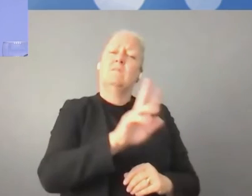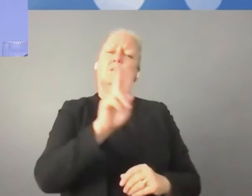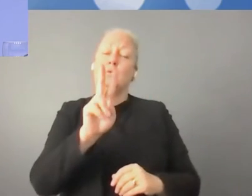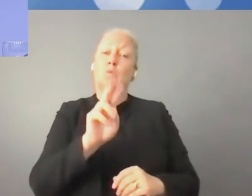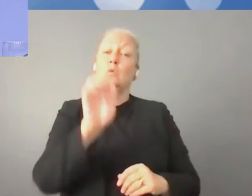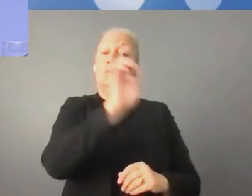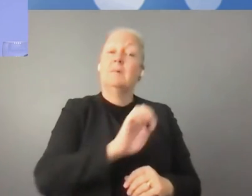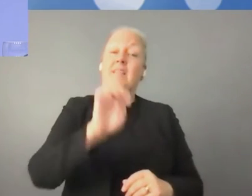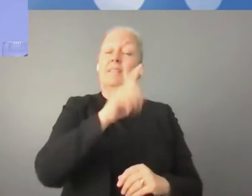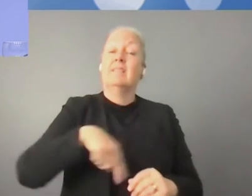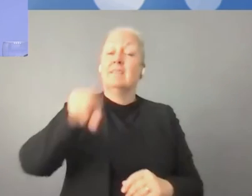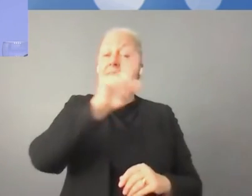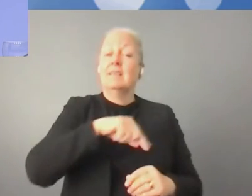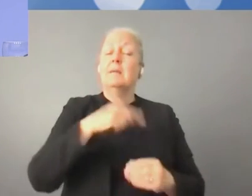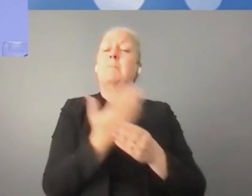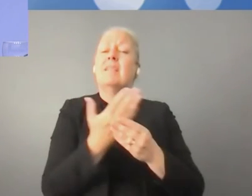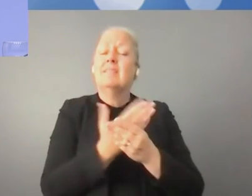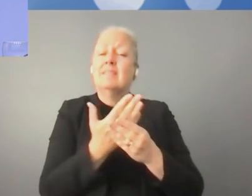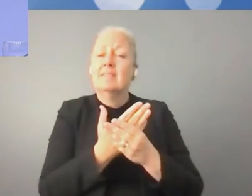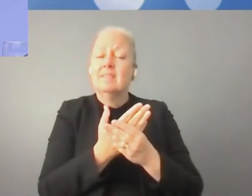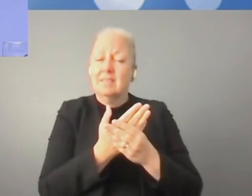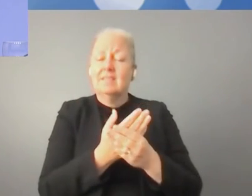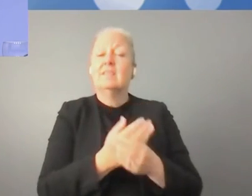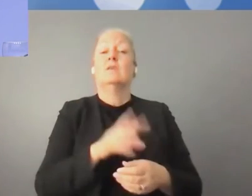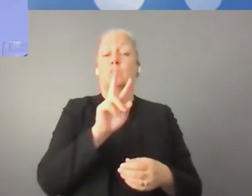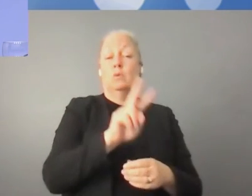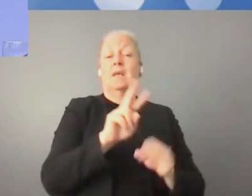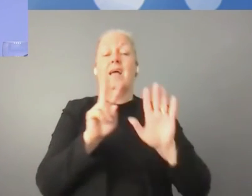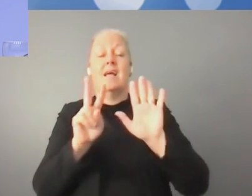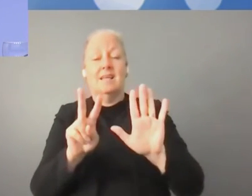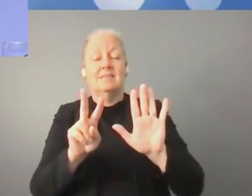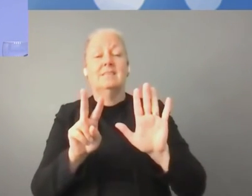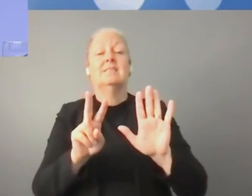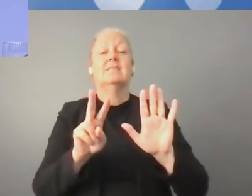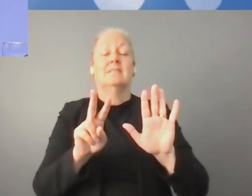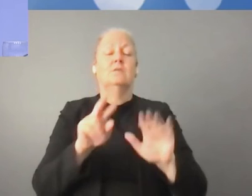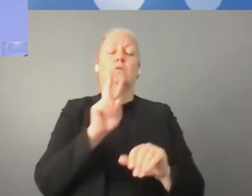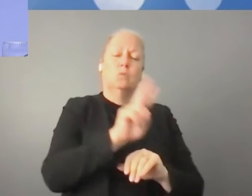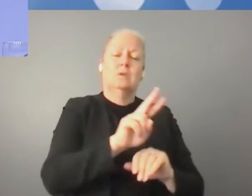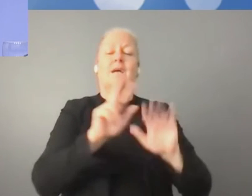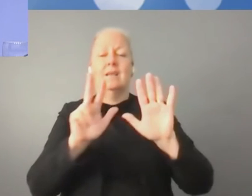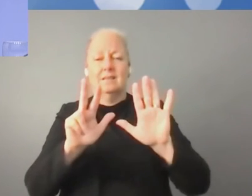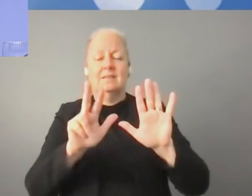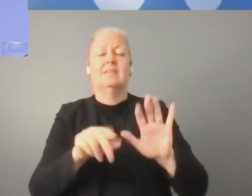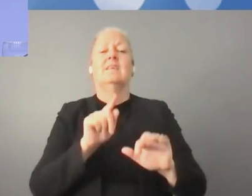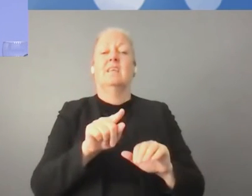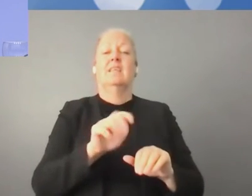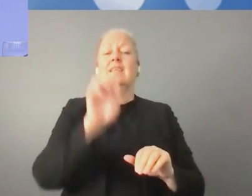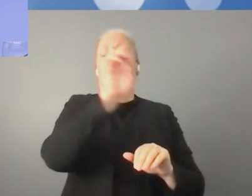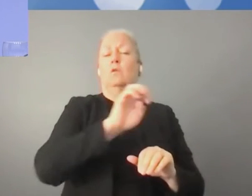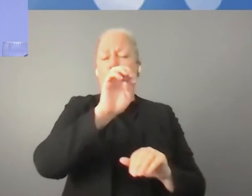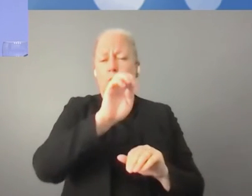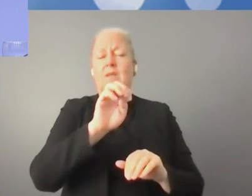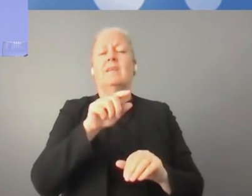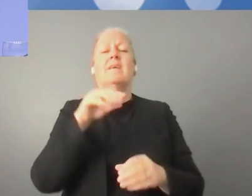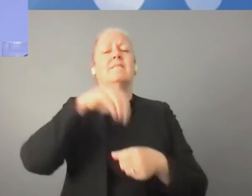я с гордостью хочу вам сказать, что наша поддержка охватывает уже сотрудничество с